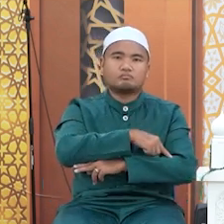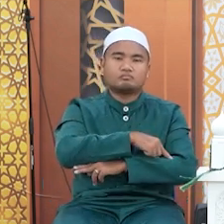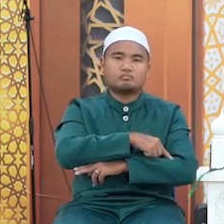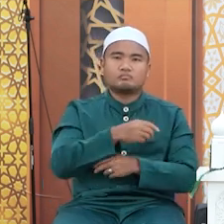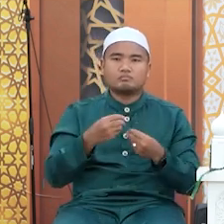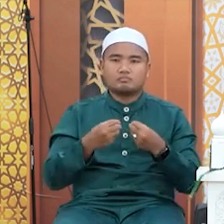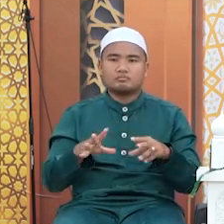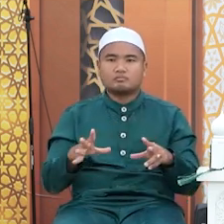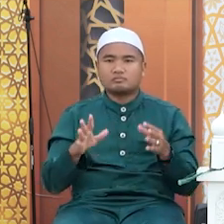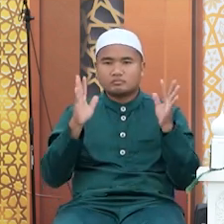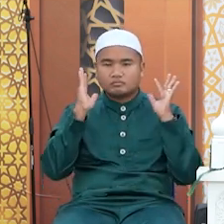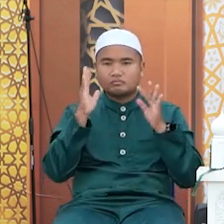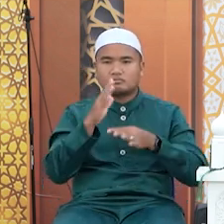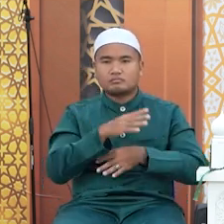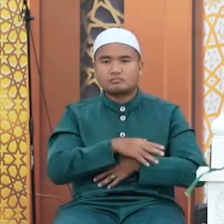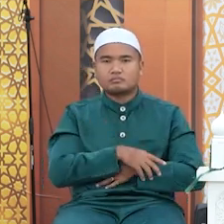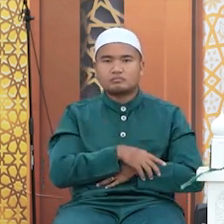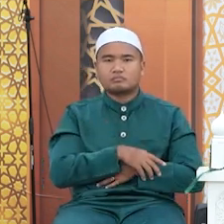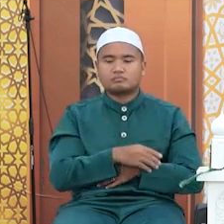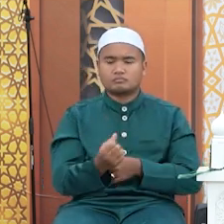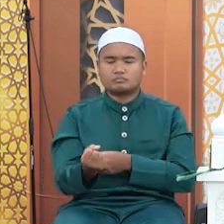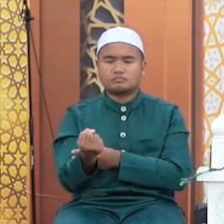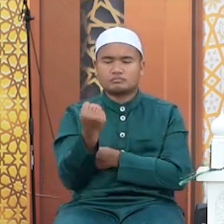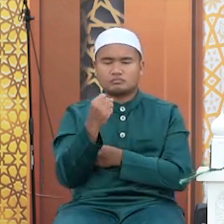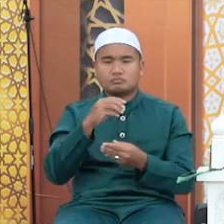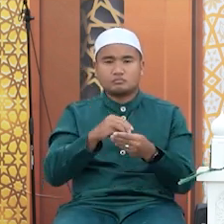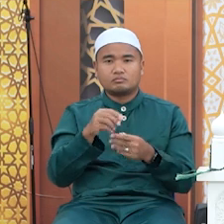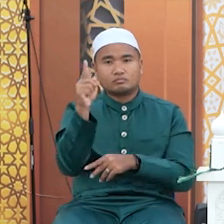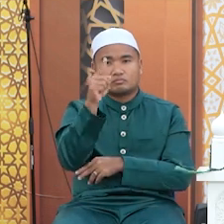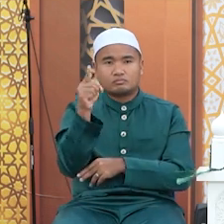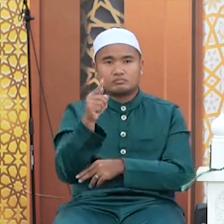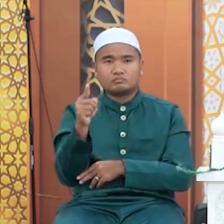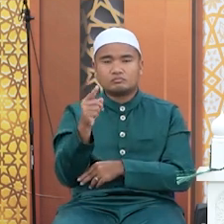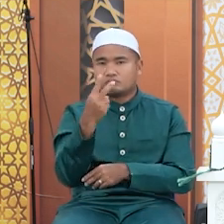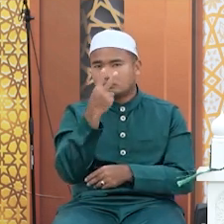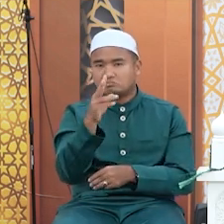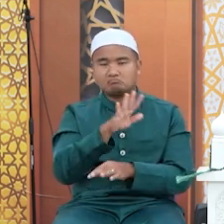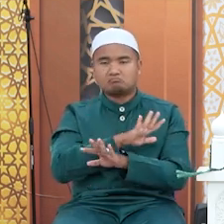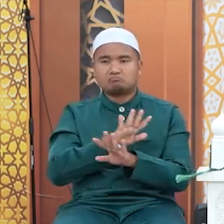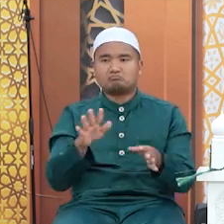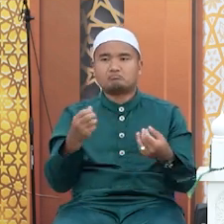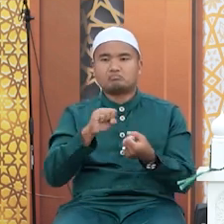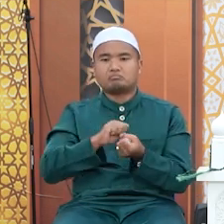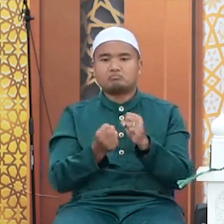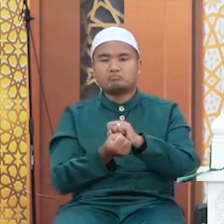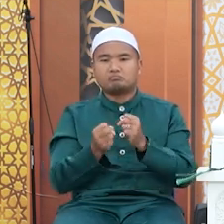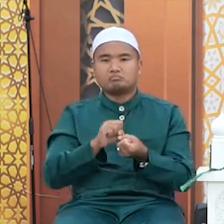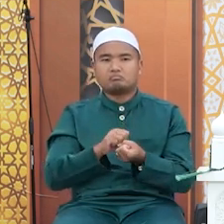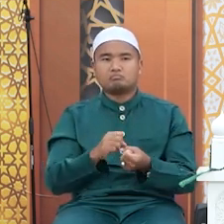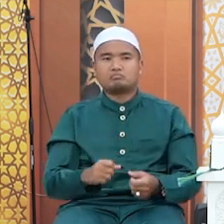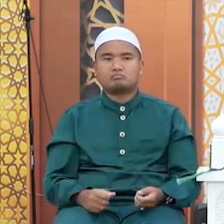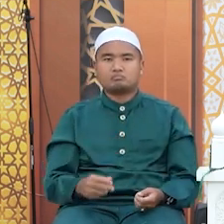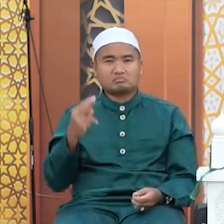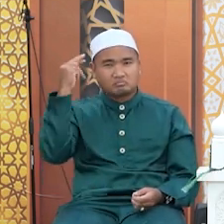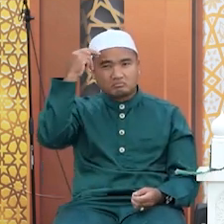sudah semayang, mungkin subuh ataupun zuhur, Nabi tengok sahabat dia tak ada seorang. Nabi ni jenis alert,